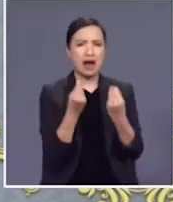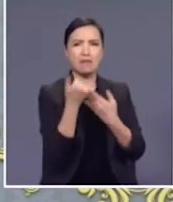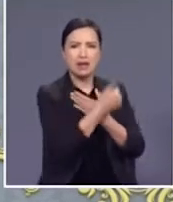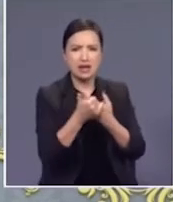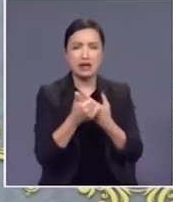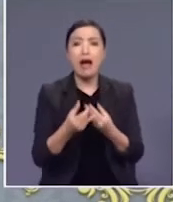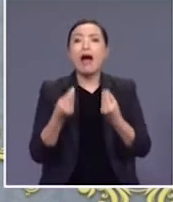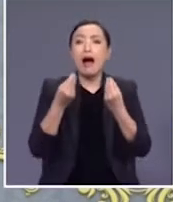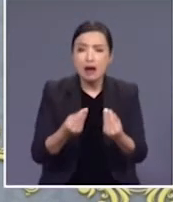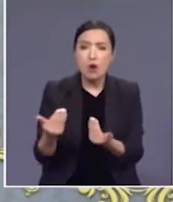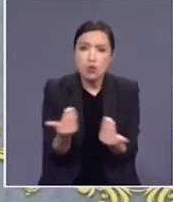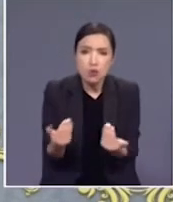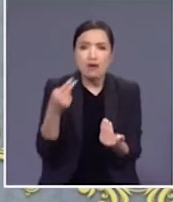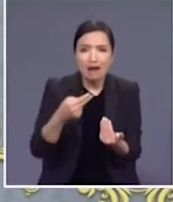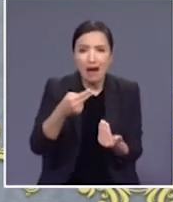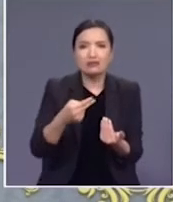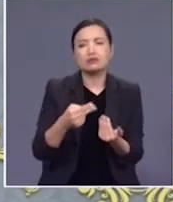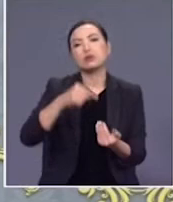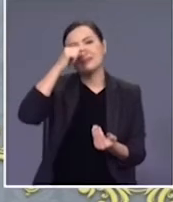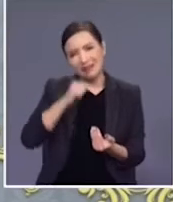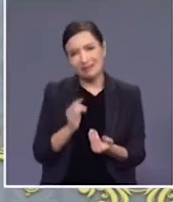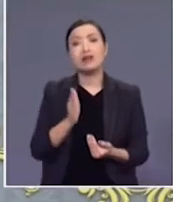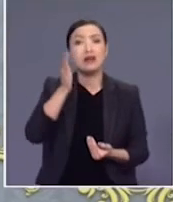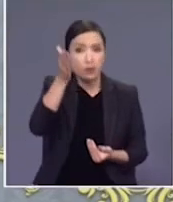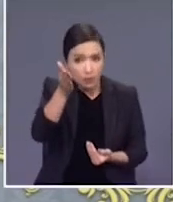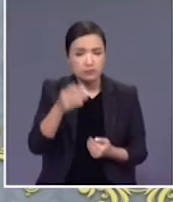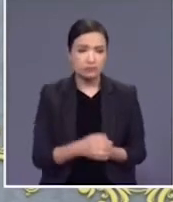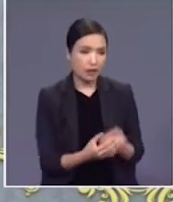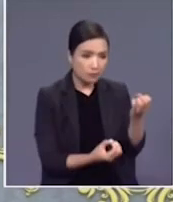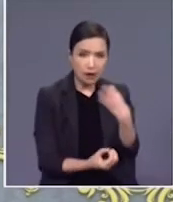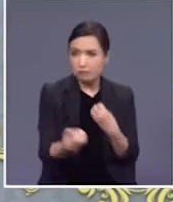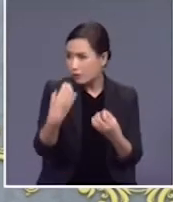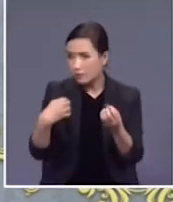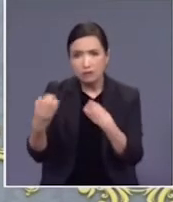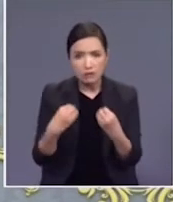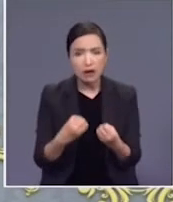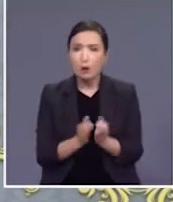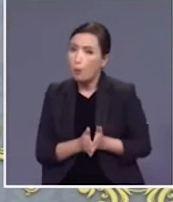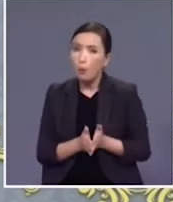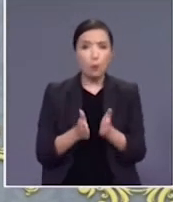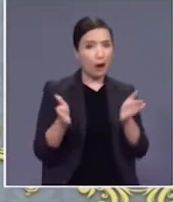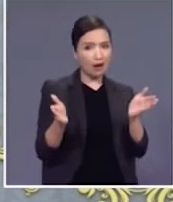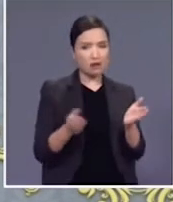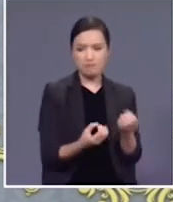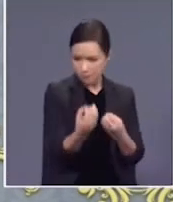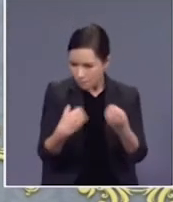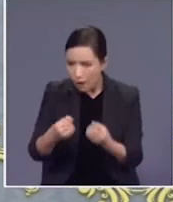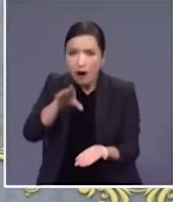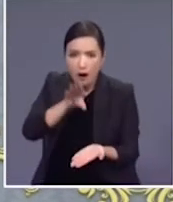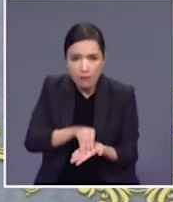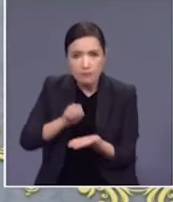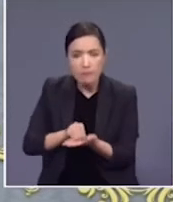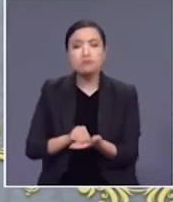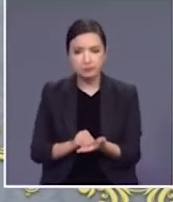นะครับเราต้องฟังคนรุ่นใหม่ด้วยโดยช่องทางการมีส่วนร่วมและรับฟังความคิดเห็นนั้นจะต้องเปิดกว้างและทั่วถึงทั้งกลไกปกติ